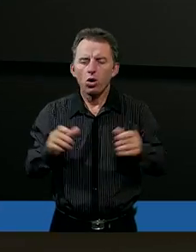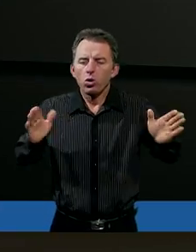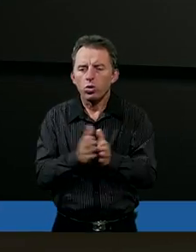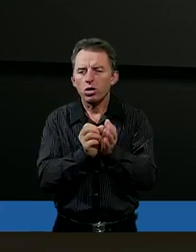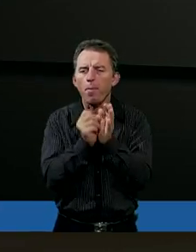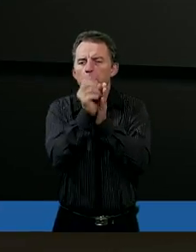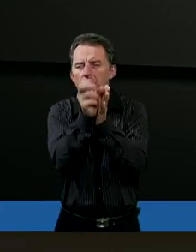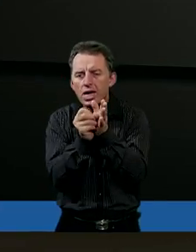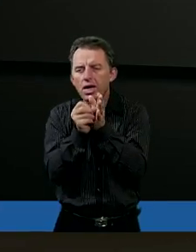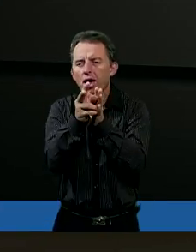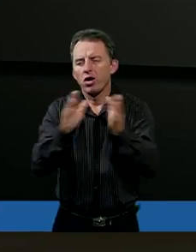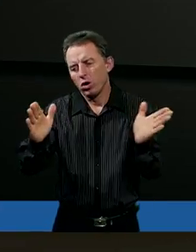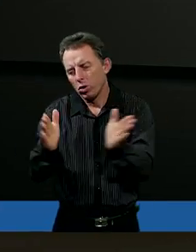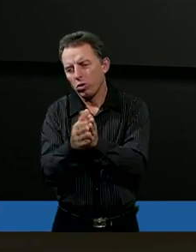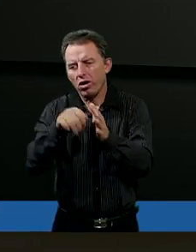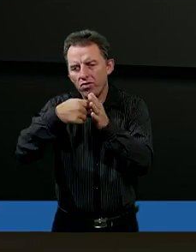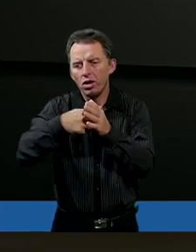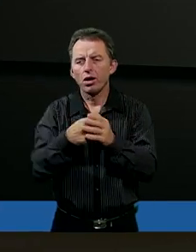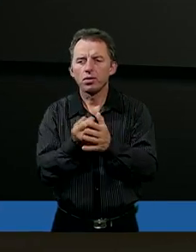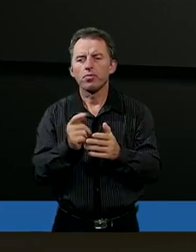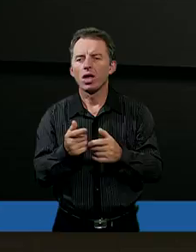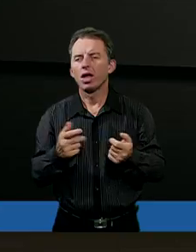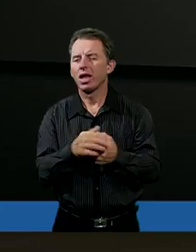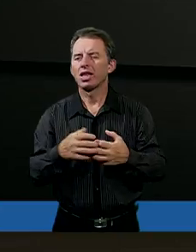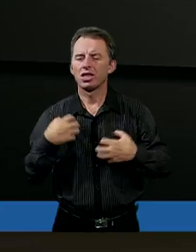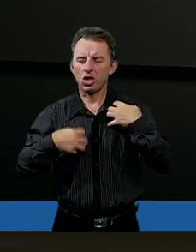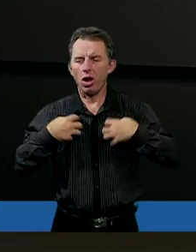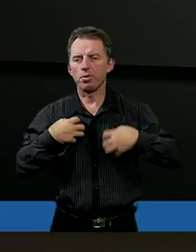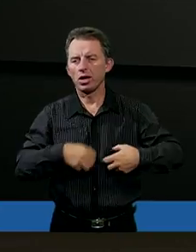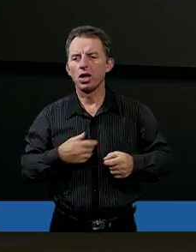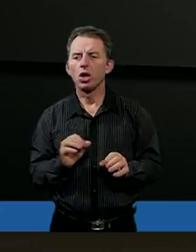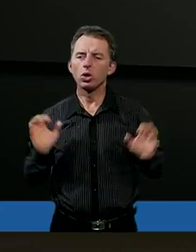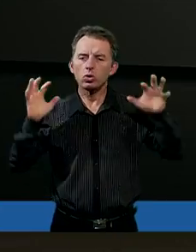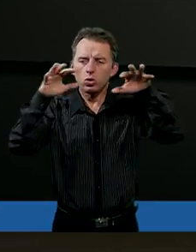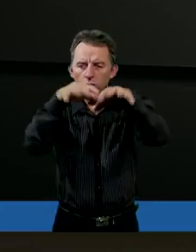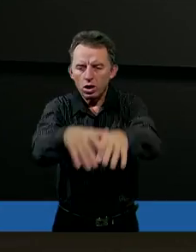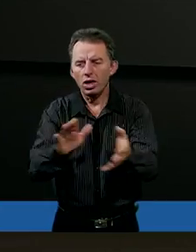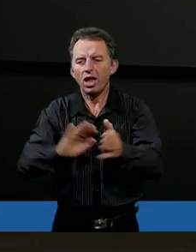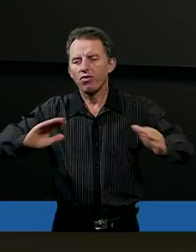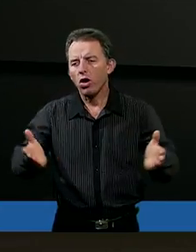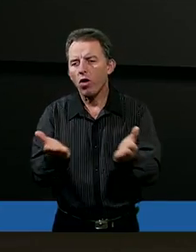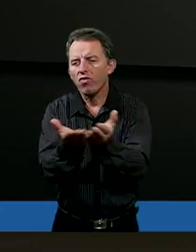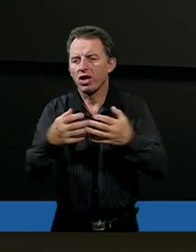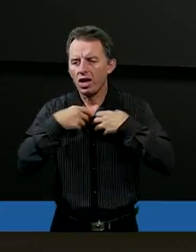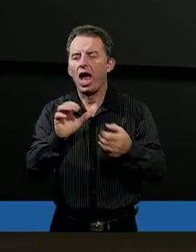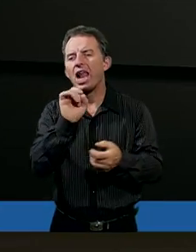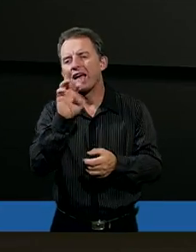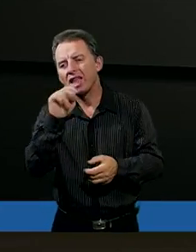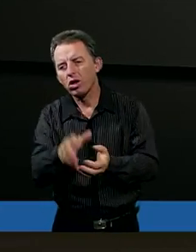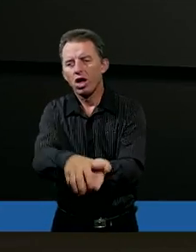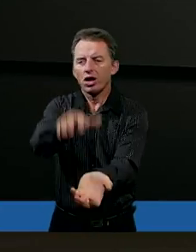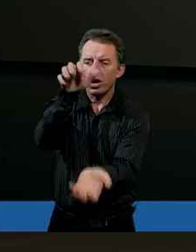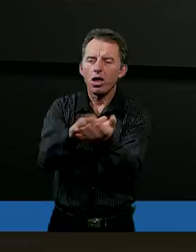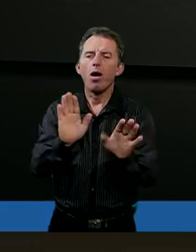krótkie klipy pokazywały lwy, gepardy, inne drapieżniki rzucające się na swoje ofiary, aligatory i